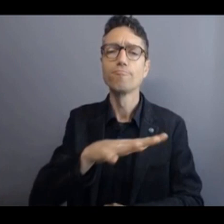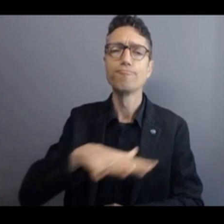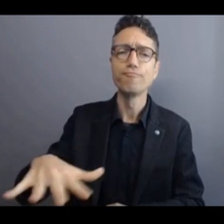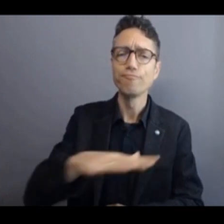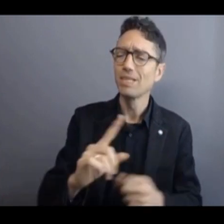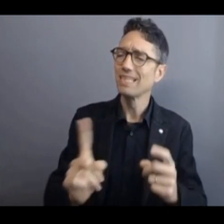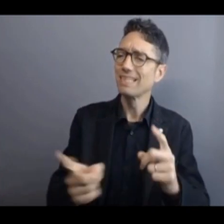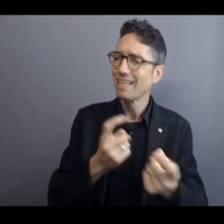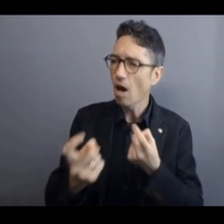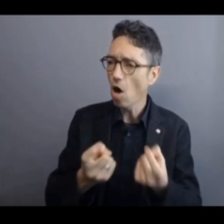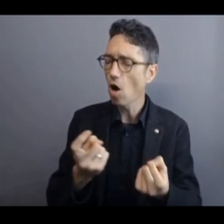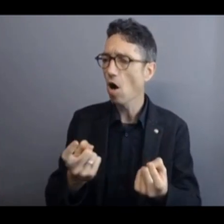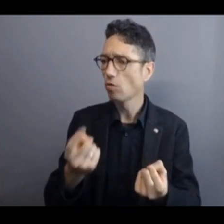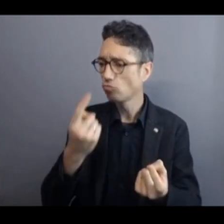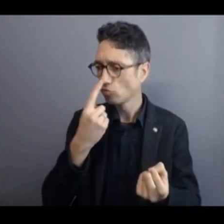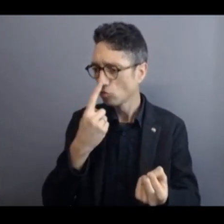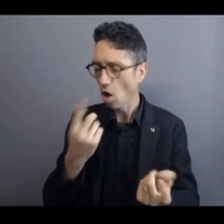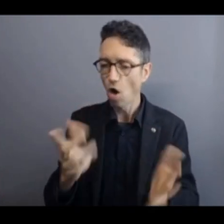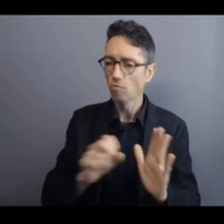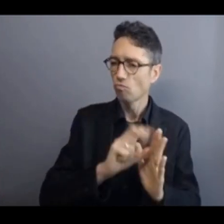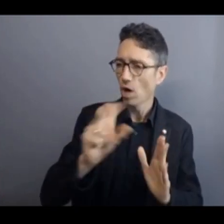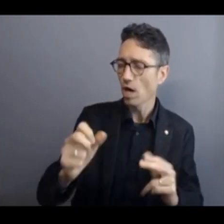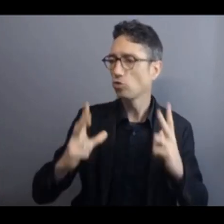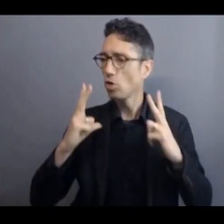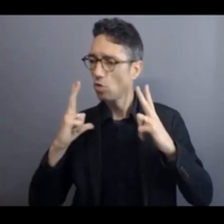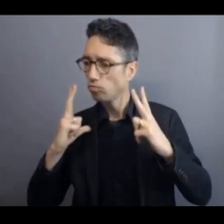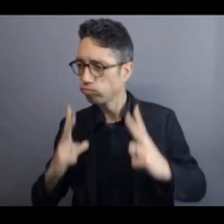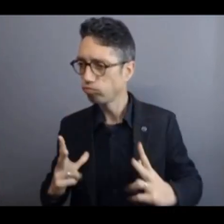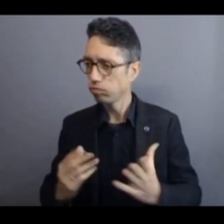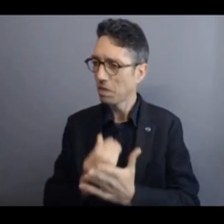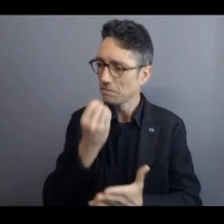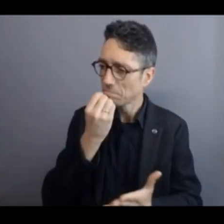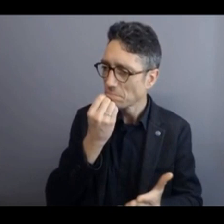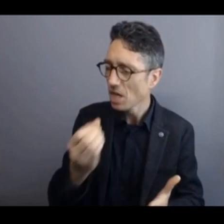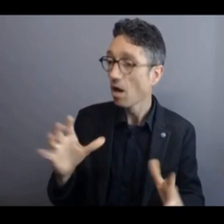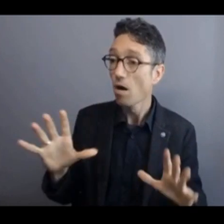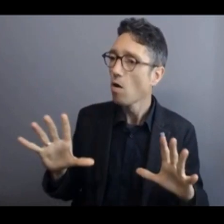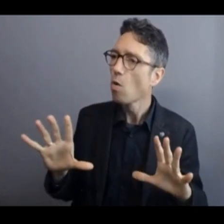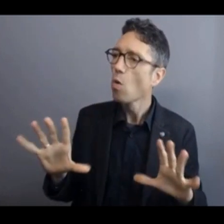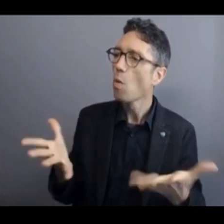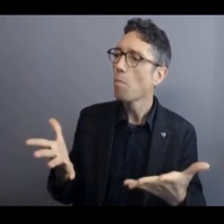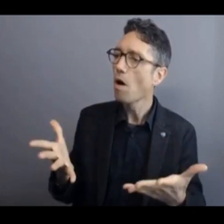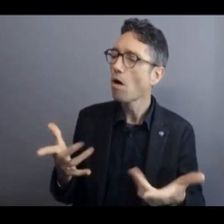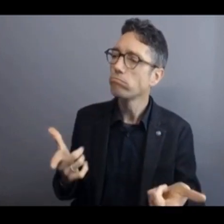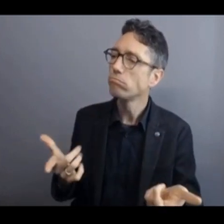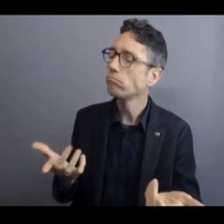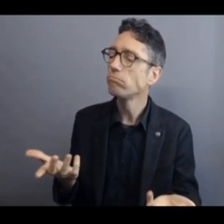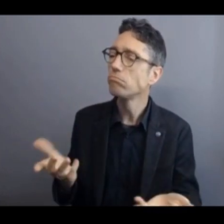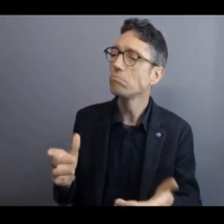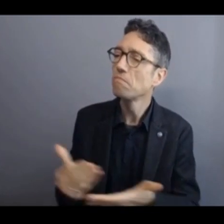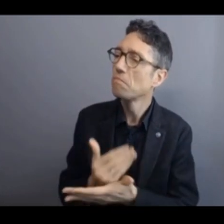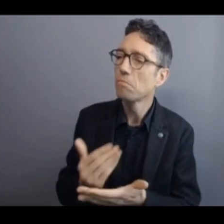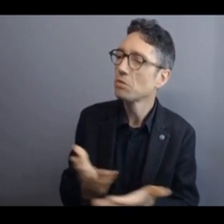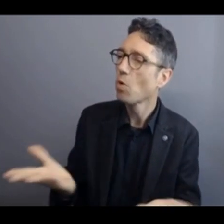un voyage serein, notamment dans les outils de réservation pour les personnes avec des spécificités. Comment ça se passe ? Alors, je vais remonter un peu plus